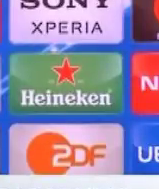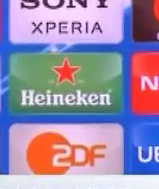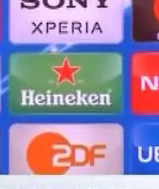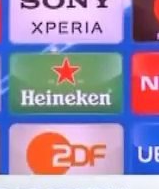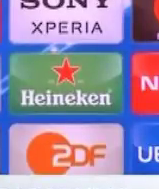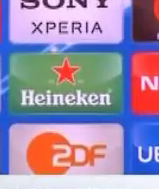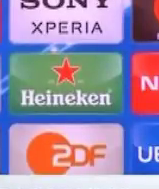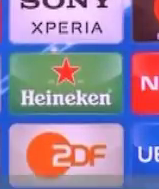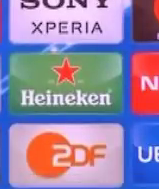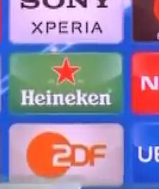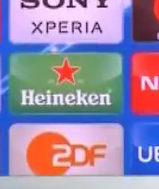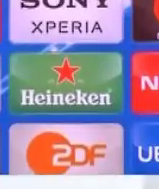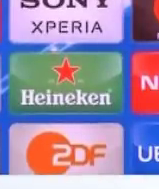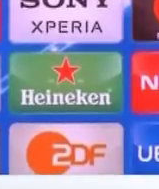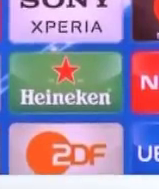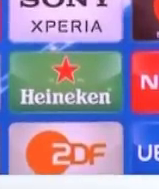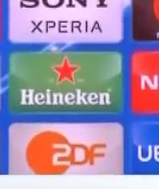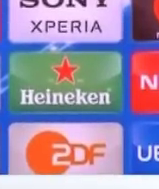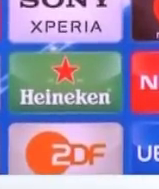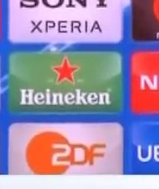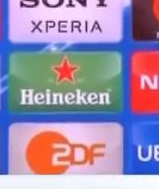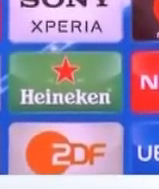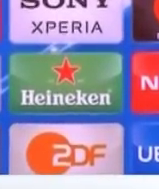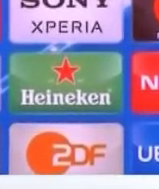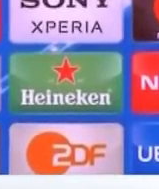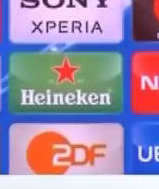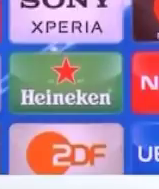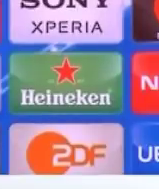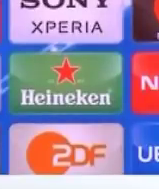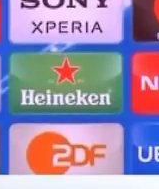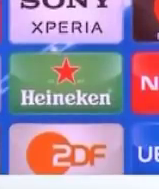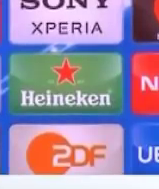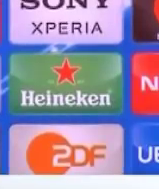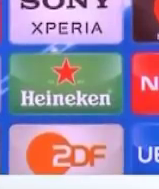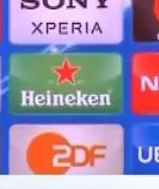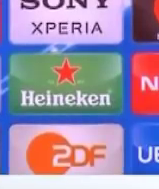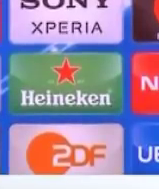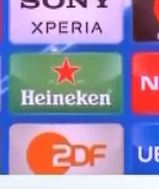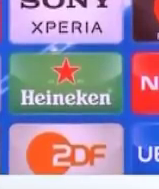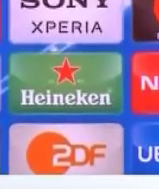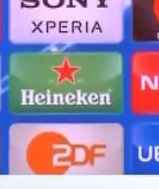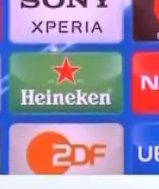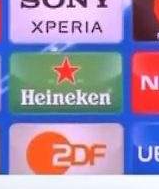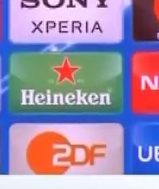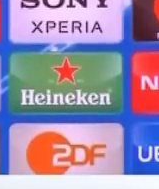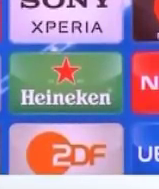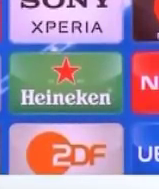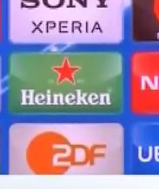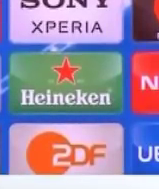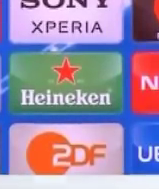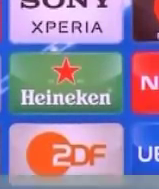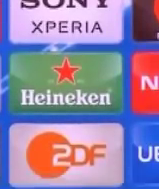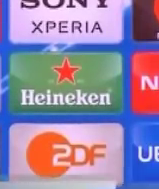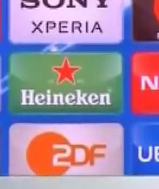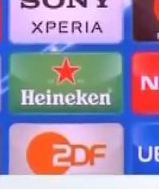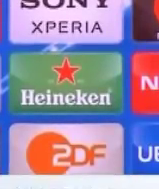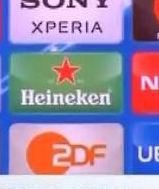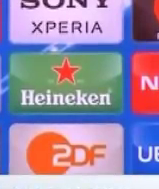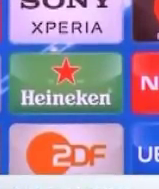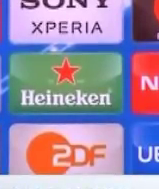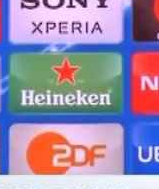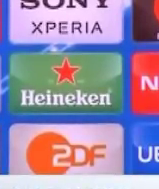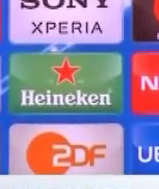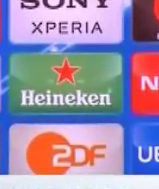Мы подарили Реалу 2 гола после явных ошибок. Тем не менее, мы создали множество хороших моментов, просто не забили. Мы не сдаемся. Впереди